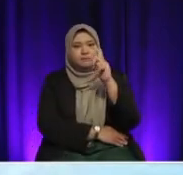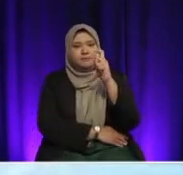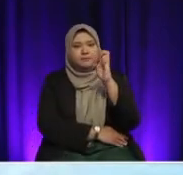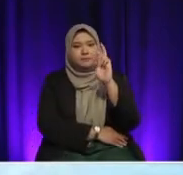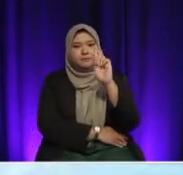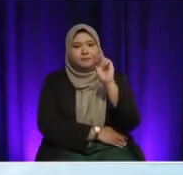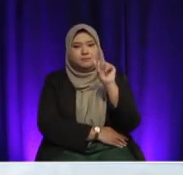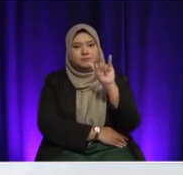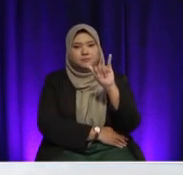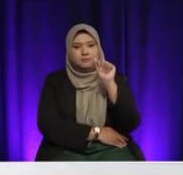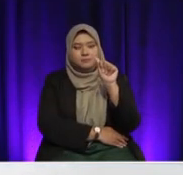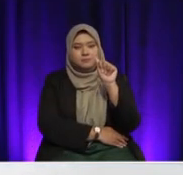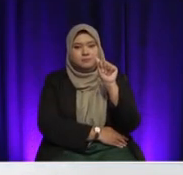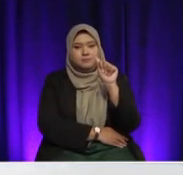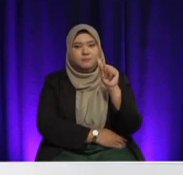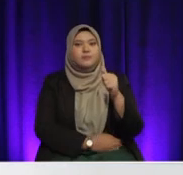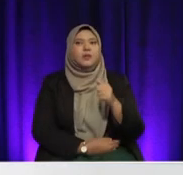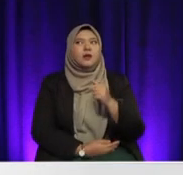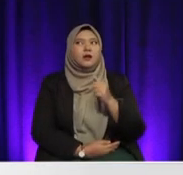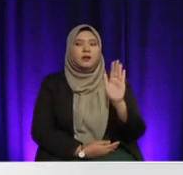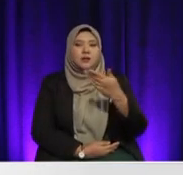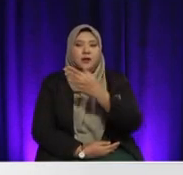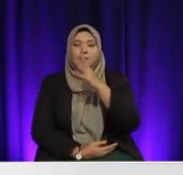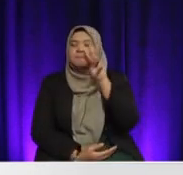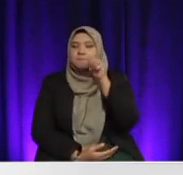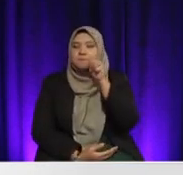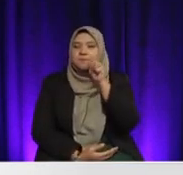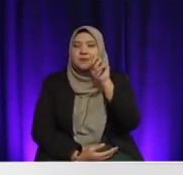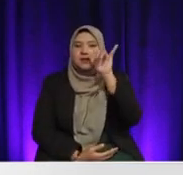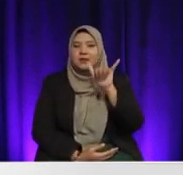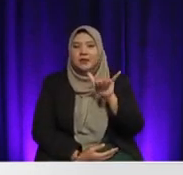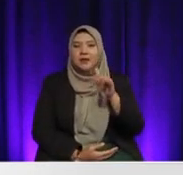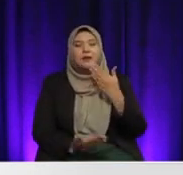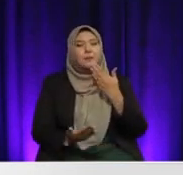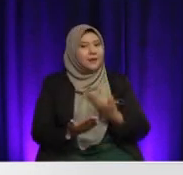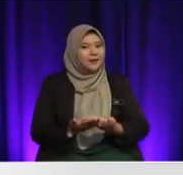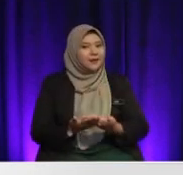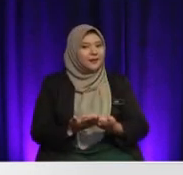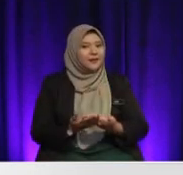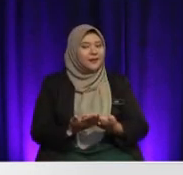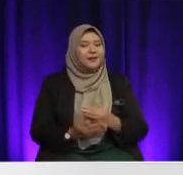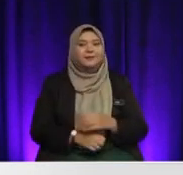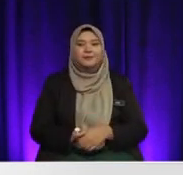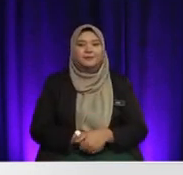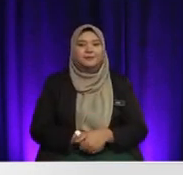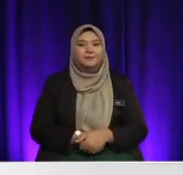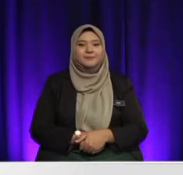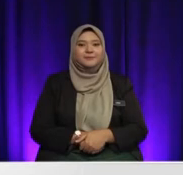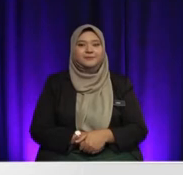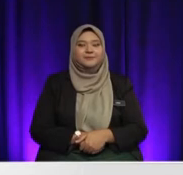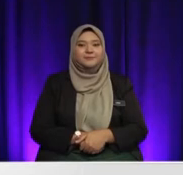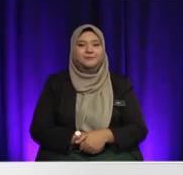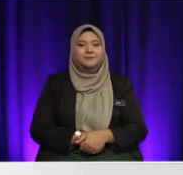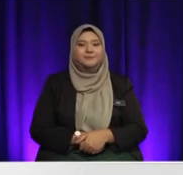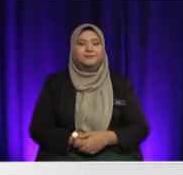Seragam dan balut beras dengan sepatu. Seragam dan salutan beras kata. Okey,